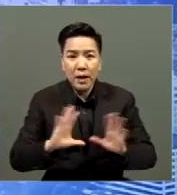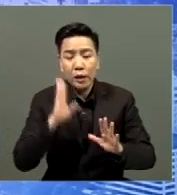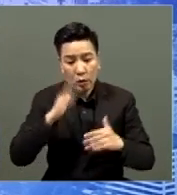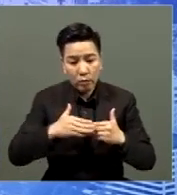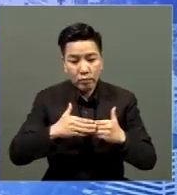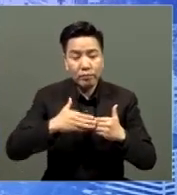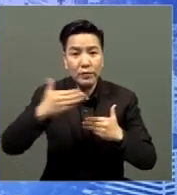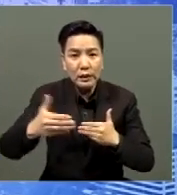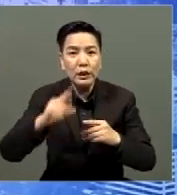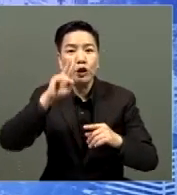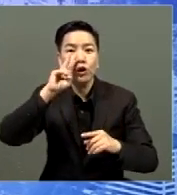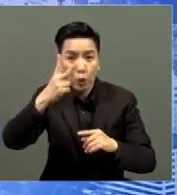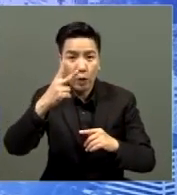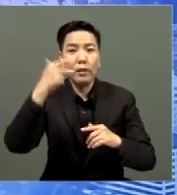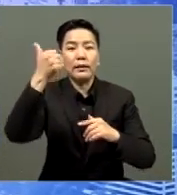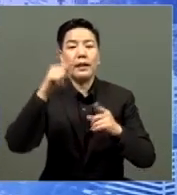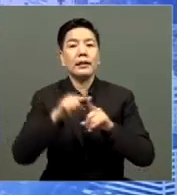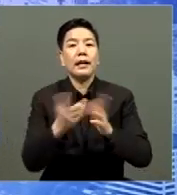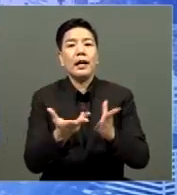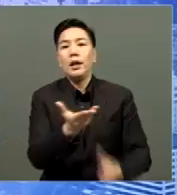ก็คงจะเป็นกิจการขนาดใหญ่ขึ้นมีคนเข้าไปพบผ่านมากขึ้นถ้าอย่างนี้และกิจการขนาดเล็กๆที่มีความสำคัญต่อชีวิตประจำวันของเราเปิดแล้วไม่ทำให้การติดเชื้อเพิ่มขึ้นมากมายอย่างที่เราไม่ต้องการให้เกิดเนี่ยระยะที่2ก็จะเกิดขึ้นแน่นอนเพราะฉะนั้นขึ้นอยู่กับทุกๆท่านนะครับขึ้นอยู่กับทุกๆท่านทั้งผู้ประกอบการทั้งประชาชนผู้ใช้บริการต้องขอความร่วมมือทุกๆท่านช่วยกันด้วยนะ